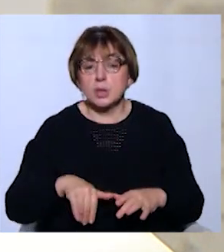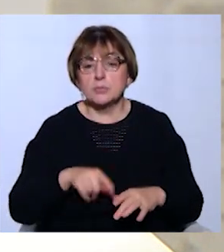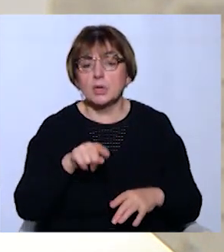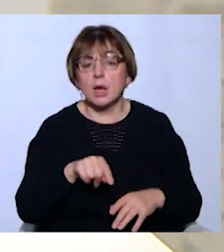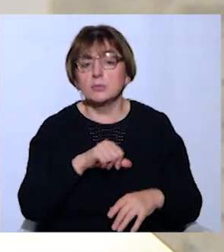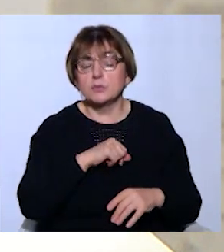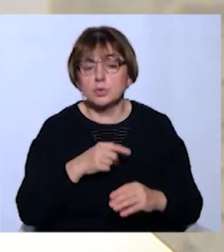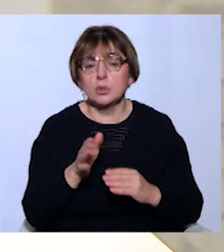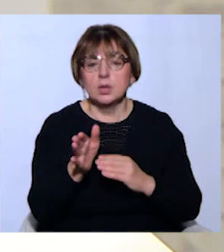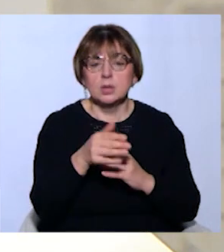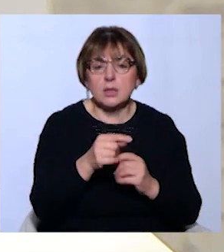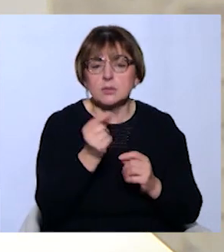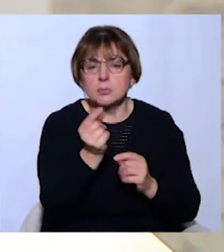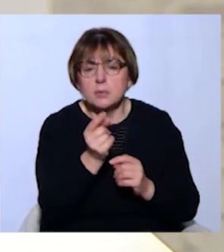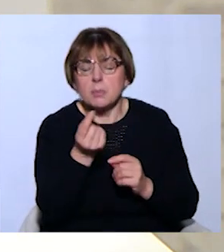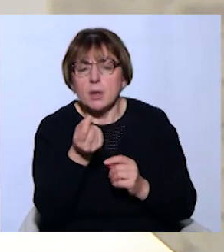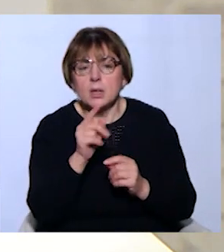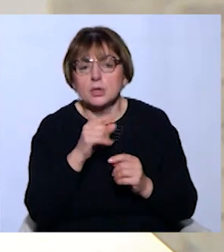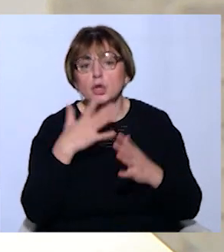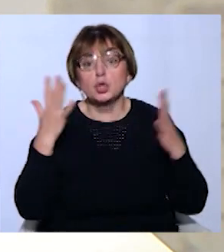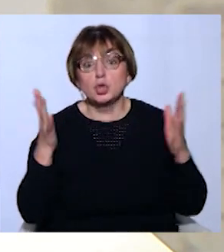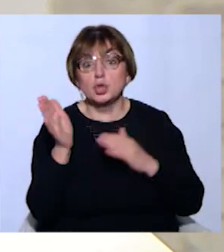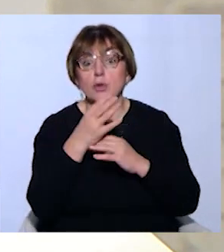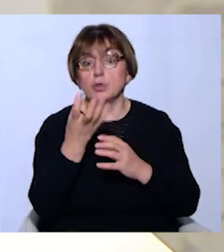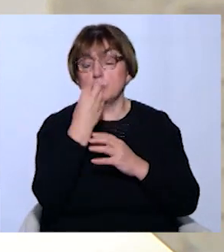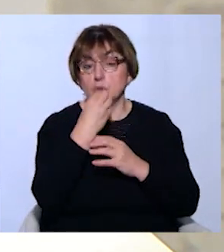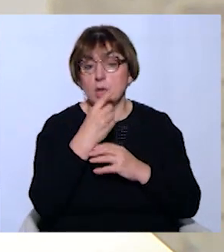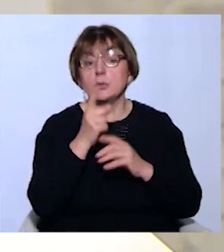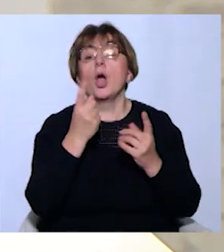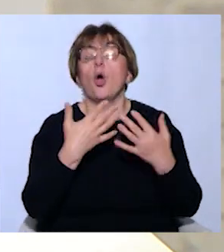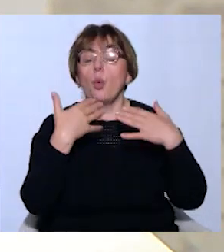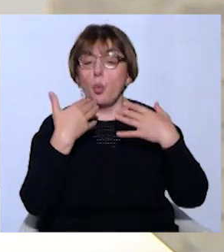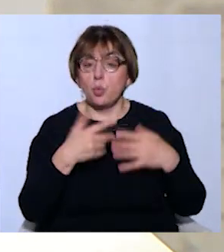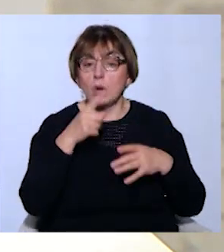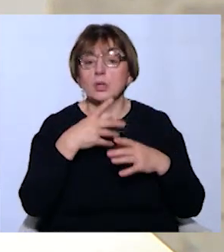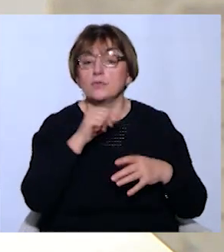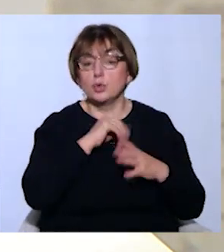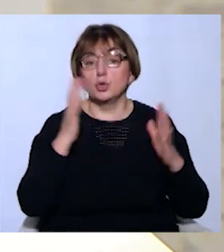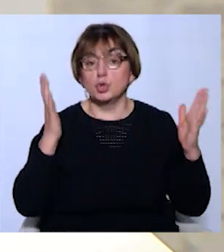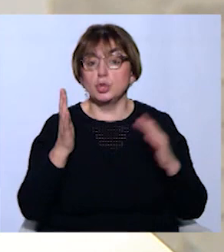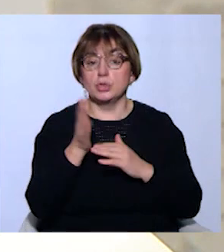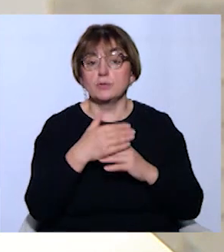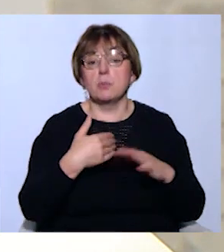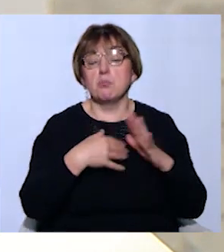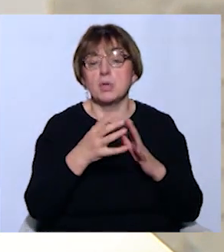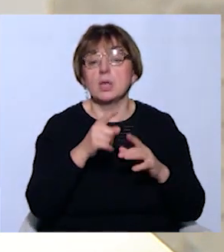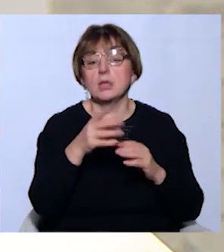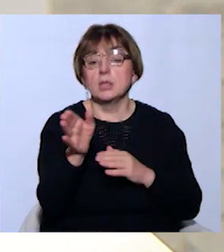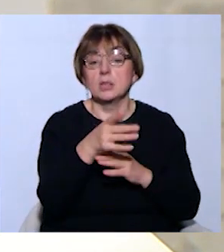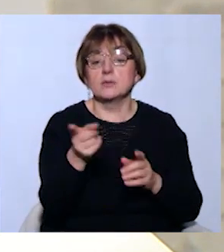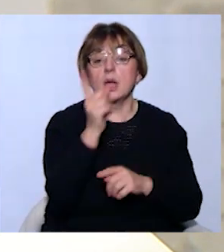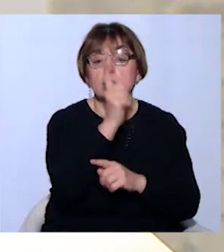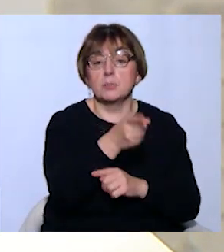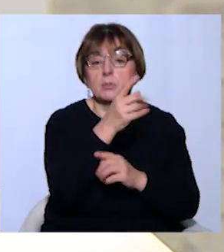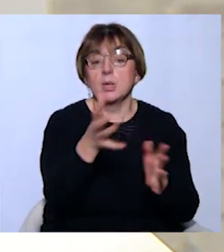ამ ლიფსიტებს, თავკომბალებს დიდი თევზები მიირთმევენ და მათში უფრო მეტი გროვდება კიდე და შეიძლება ადამიანმა ასეთი თევზი